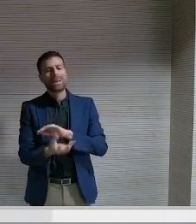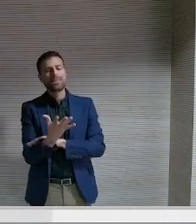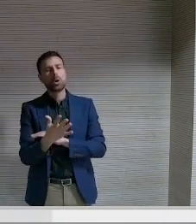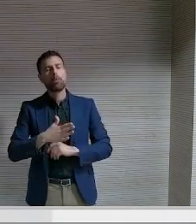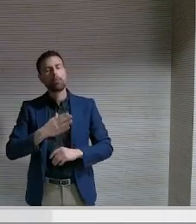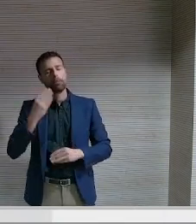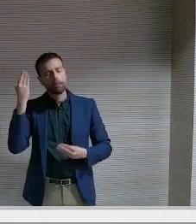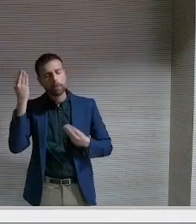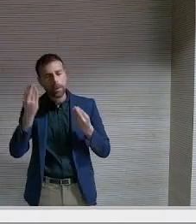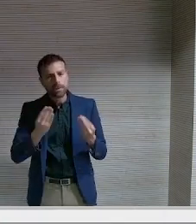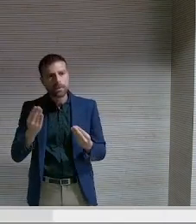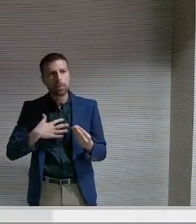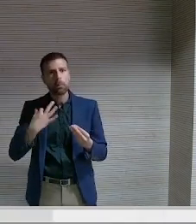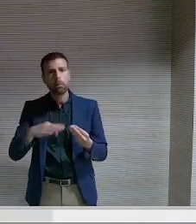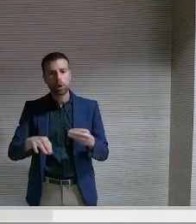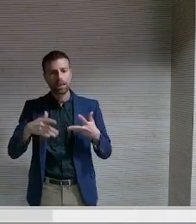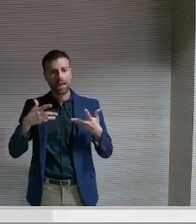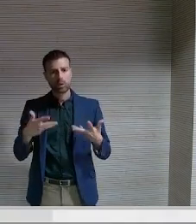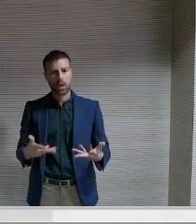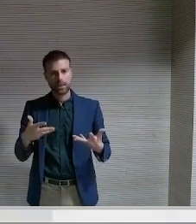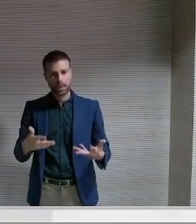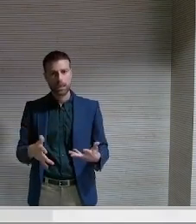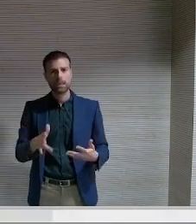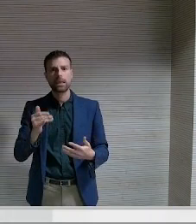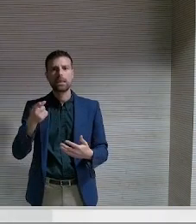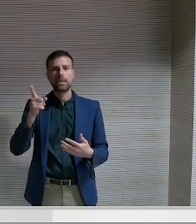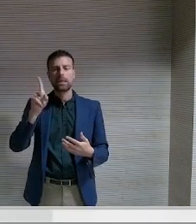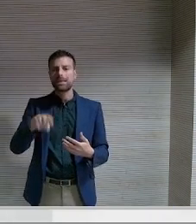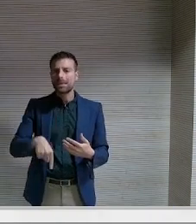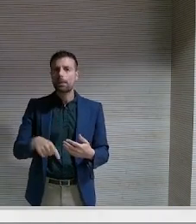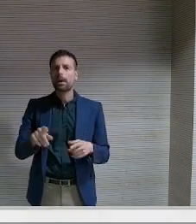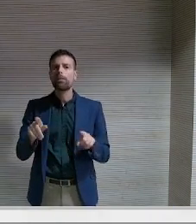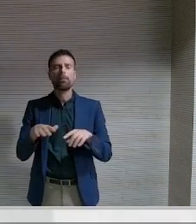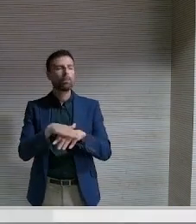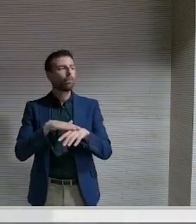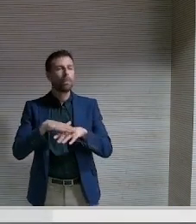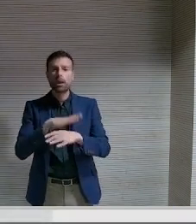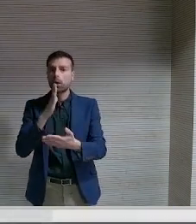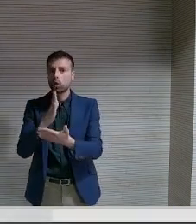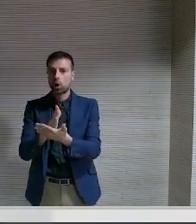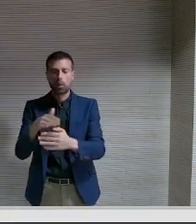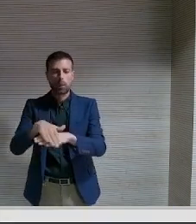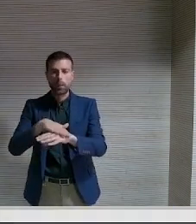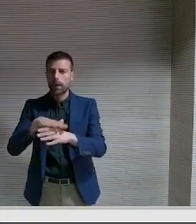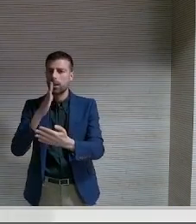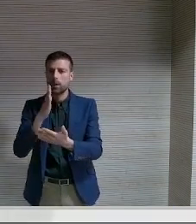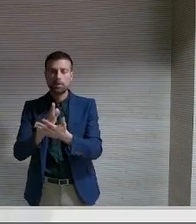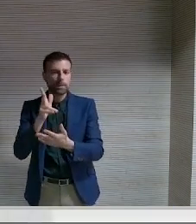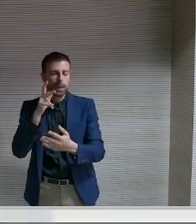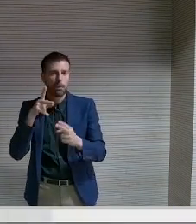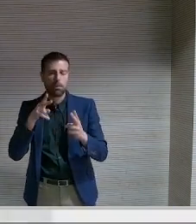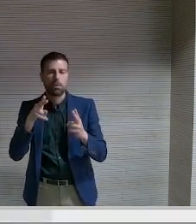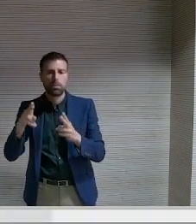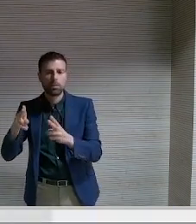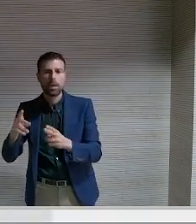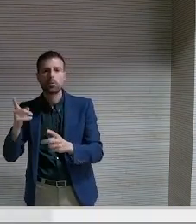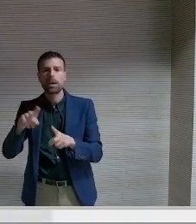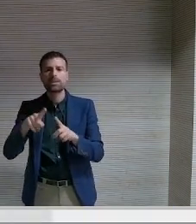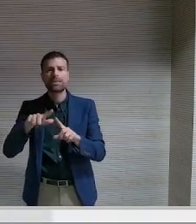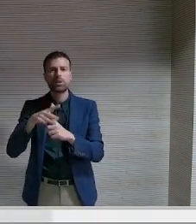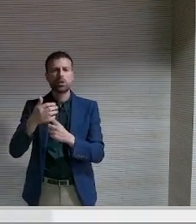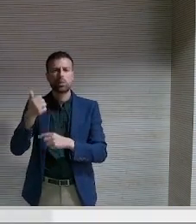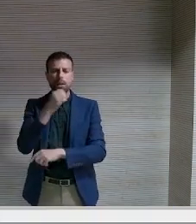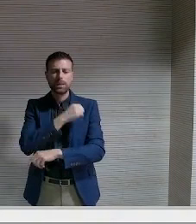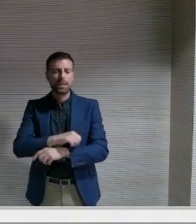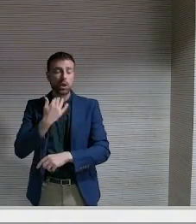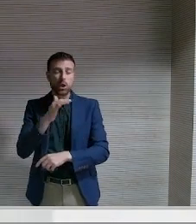llocs de la qualitat i quin percentatge podem atribuir a la feina en unes condicions més precàries. No sé si m'han sentit